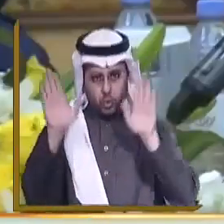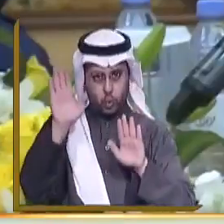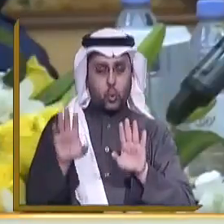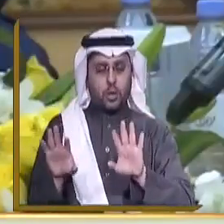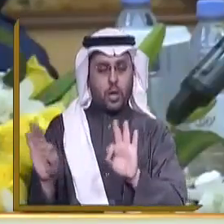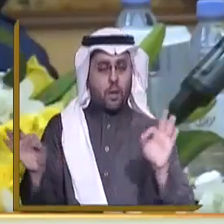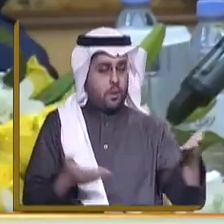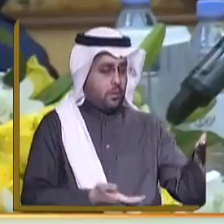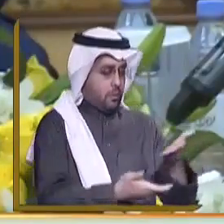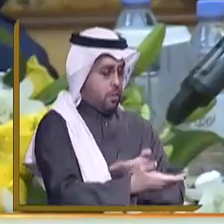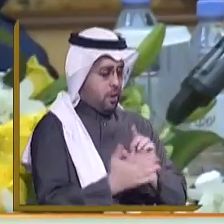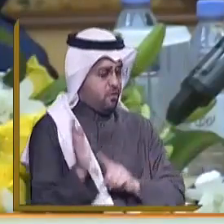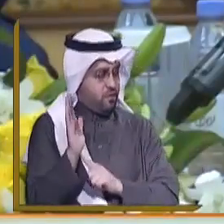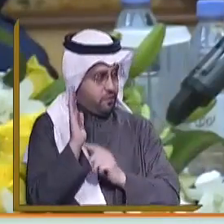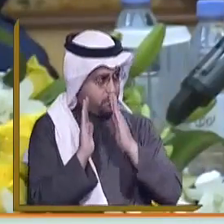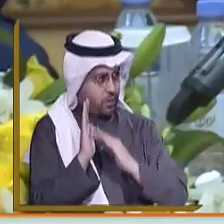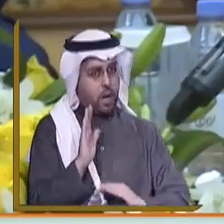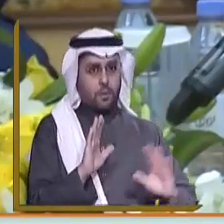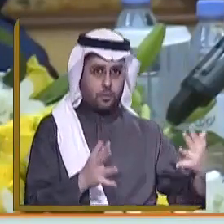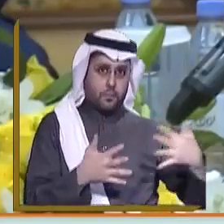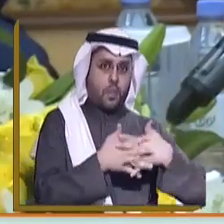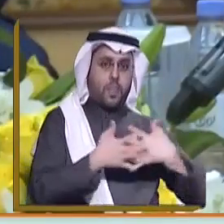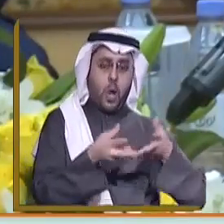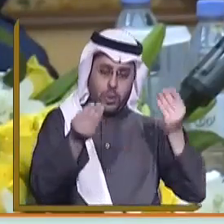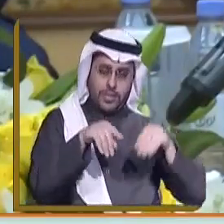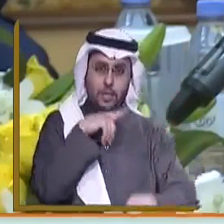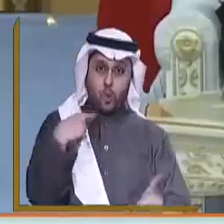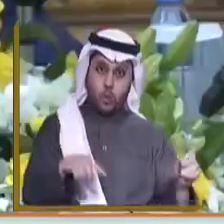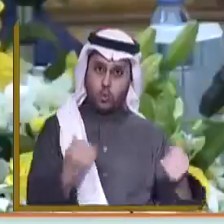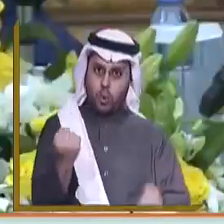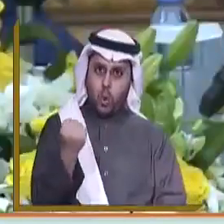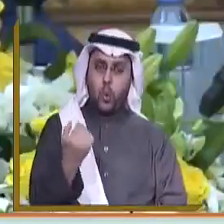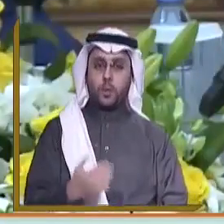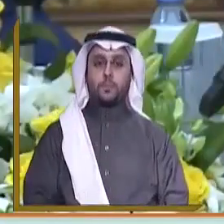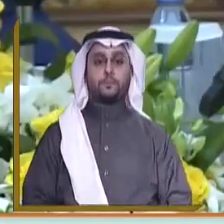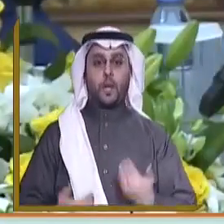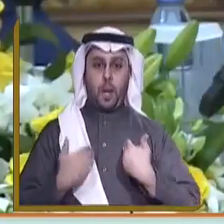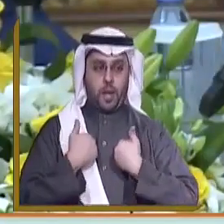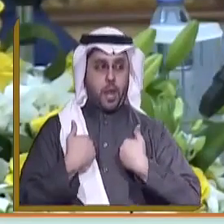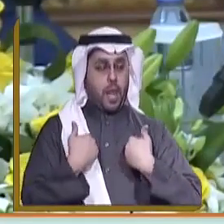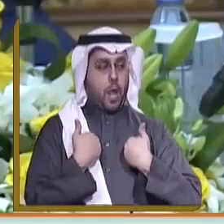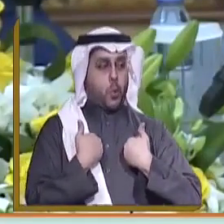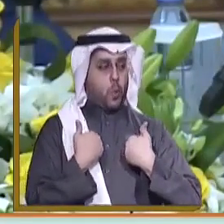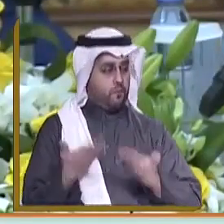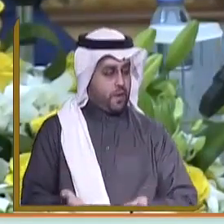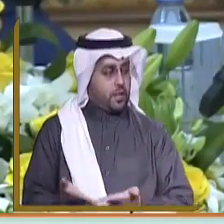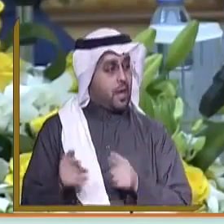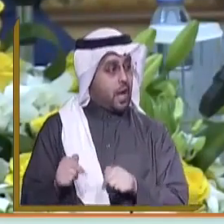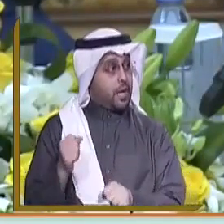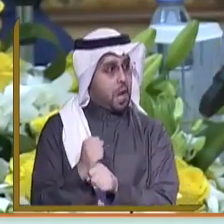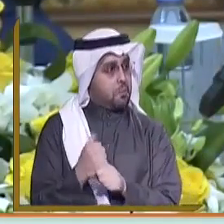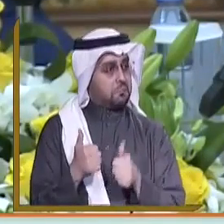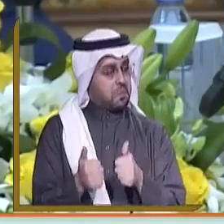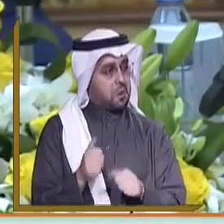بما يحقق المصالح المشتركه للبلدين وشعبيهما نحن في المملكه نعيش في مرحله